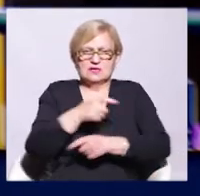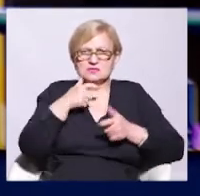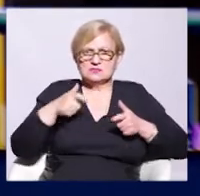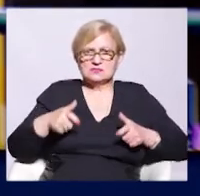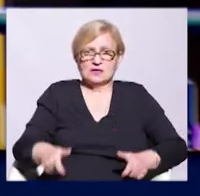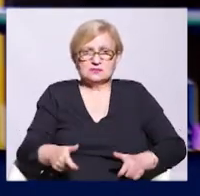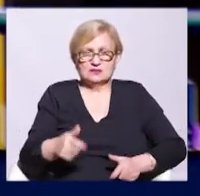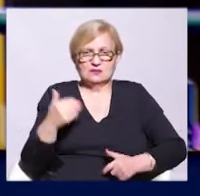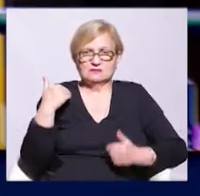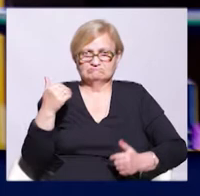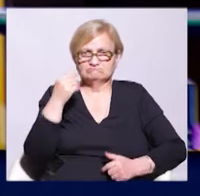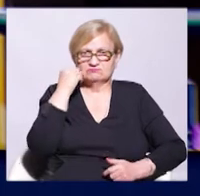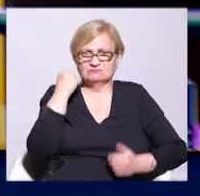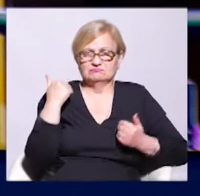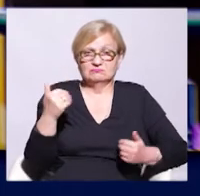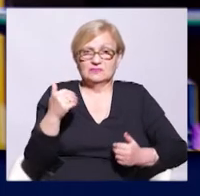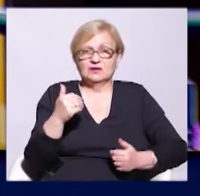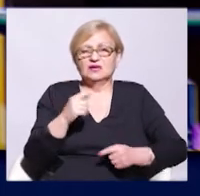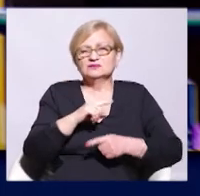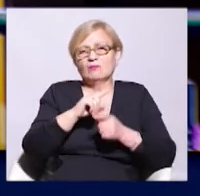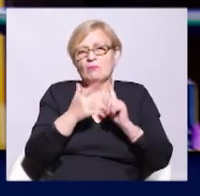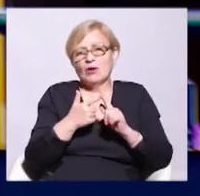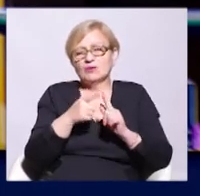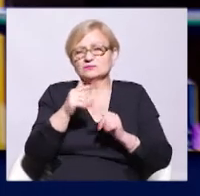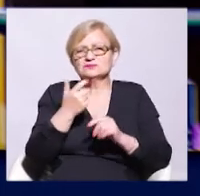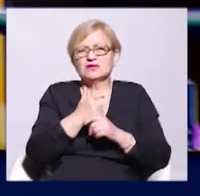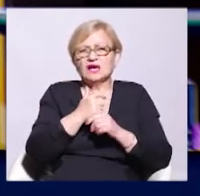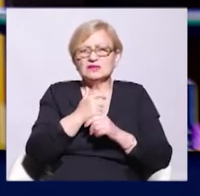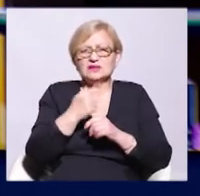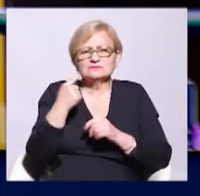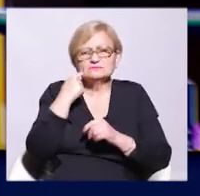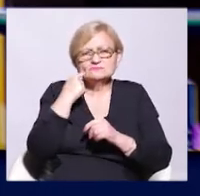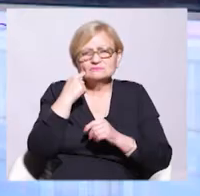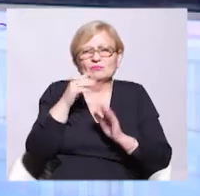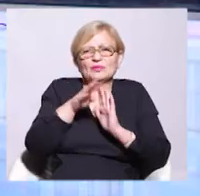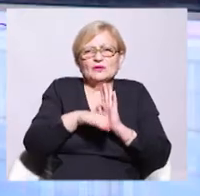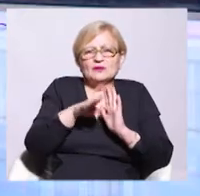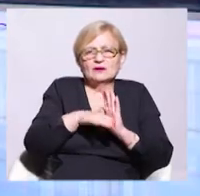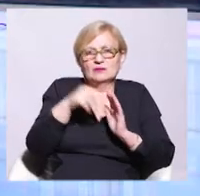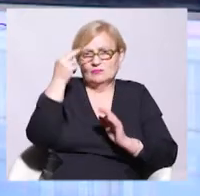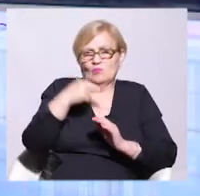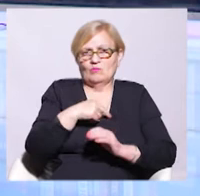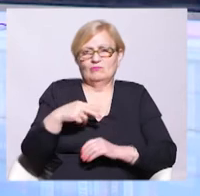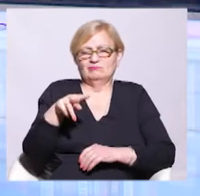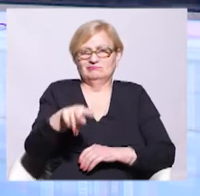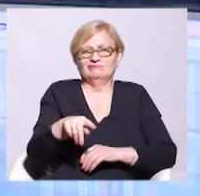სარდლის რაინდულ შემართებას და თავმდაბალი მონაზმის მორჩილებას.